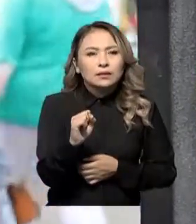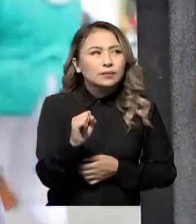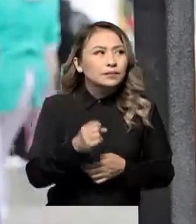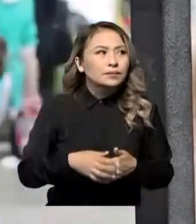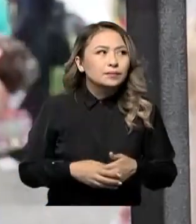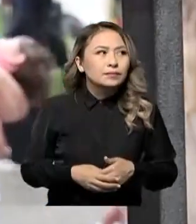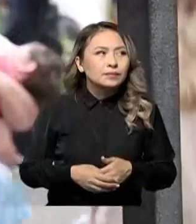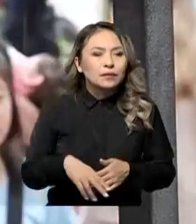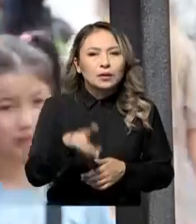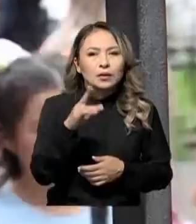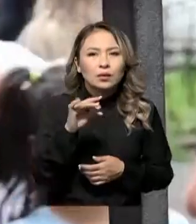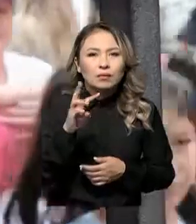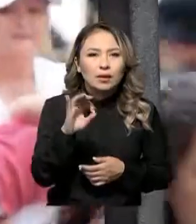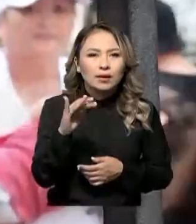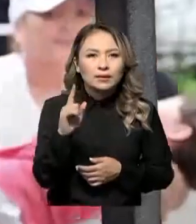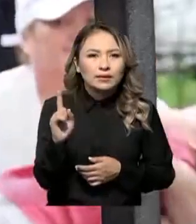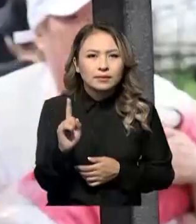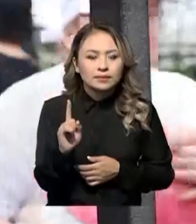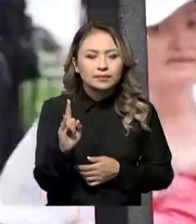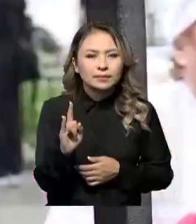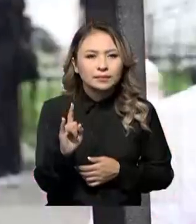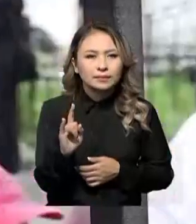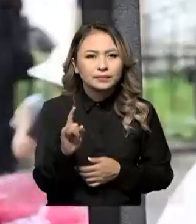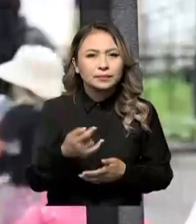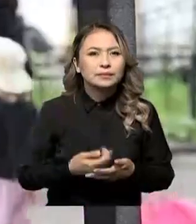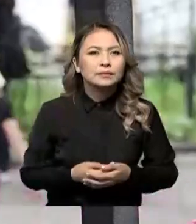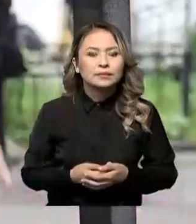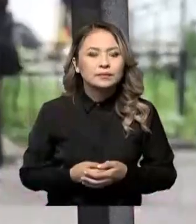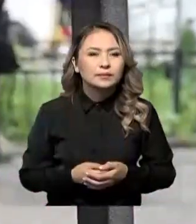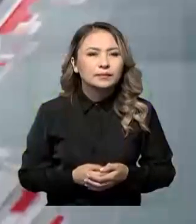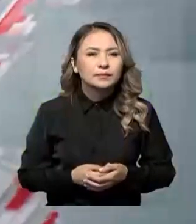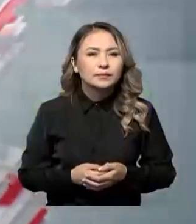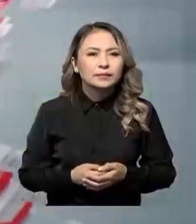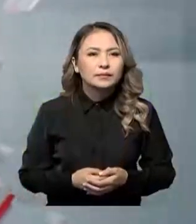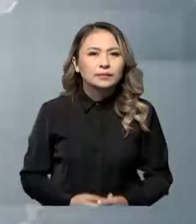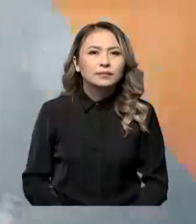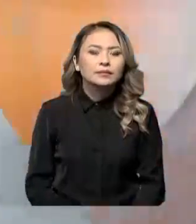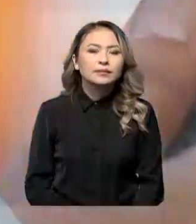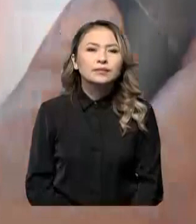Құрманғазы. Тәттімбек, Нұрғиса Тілендейіп.